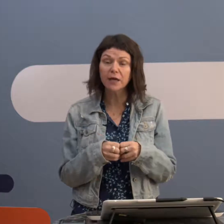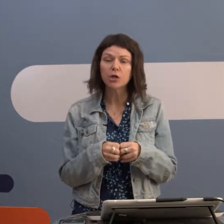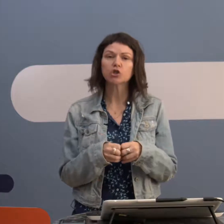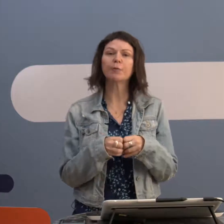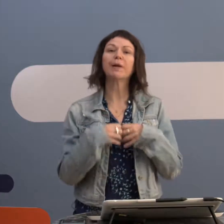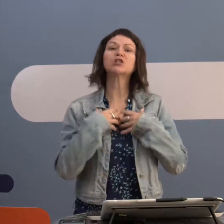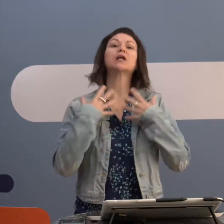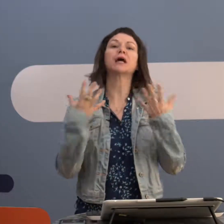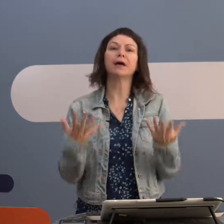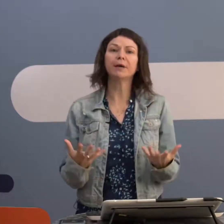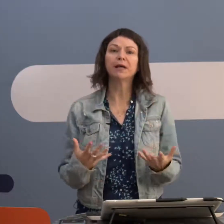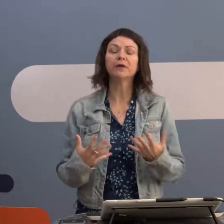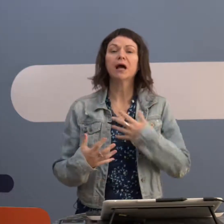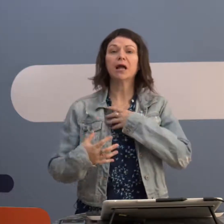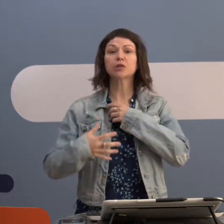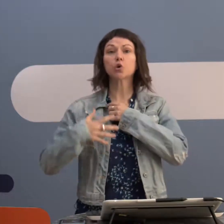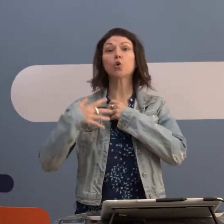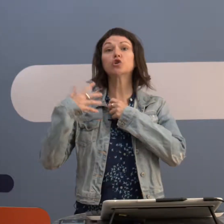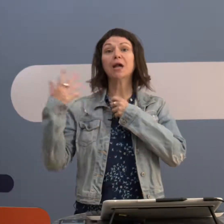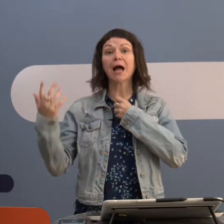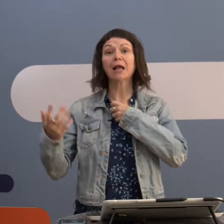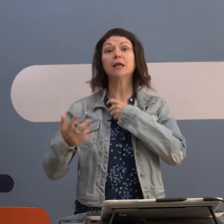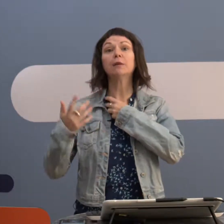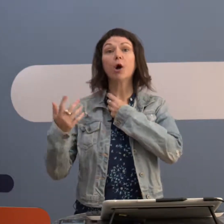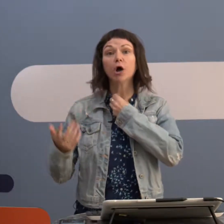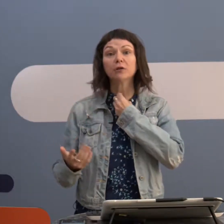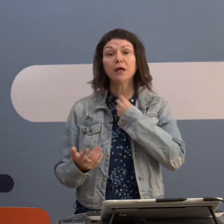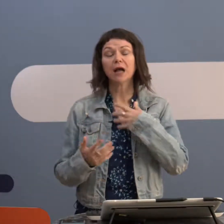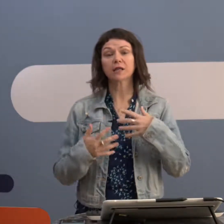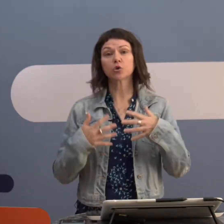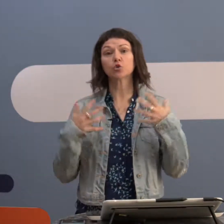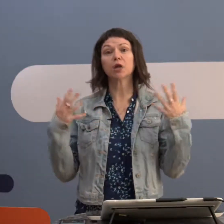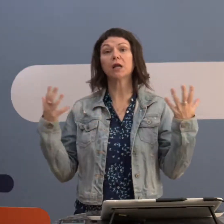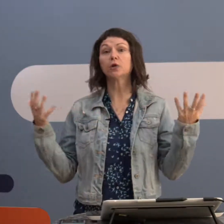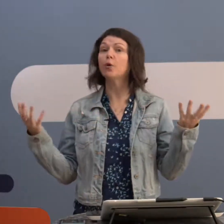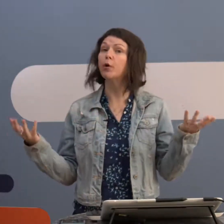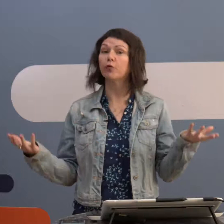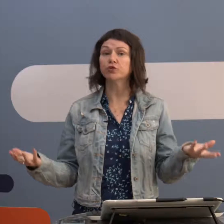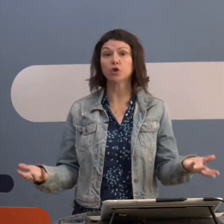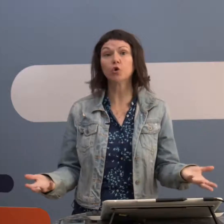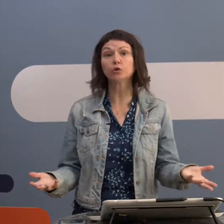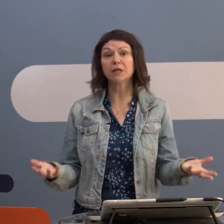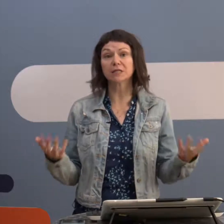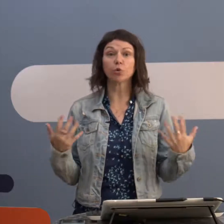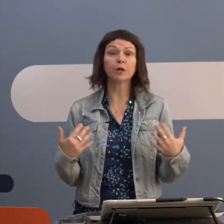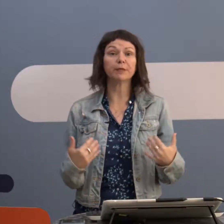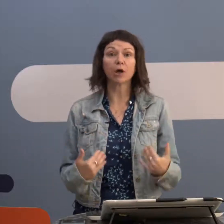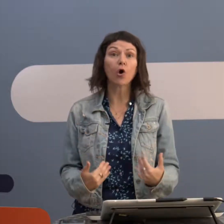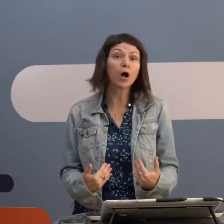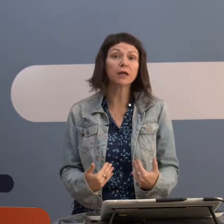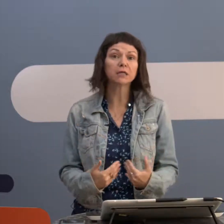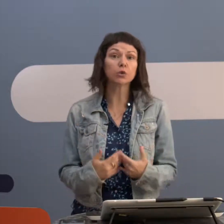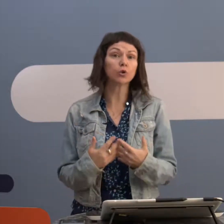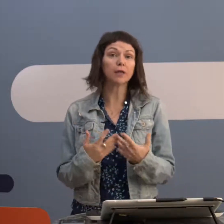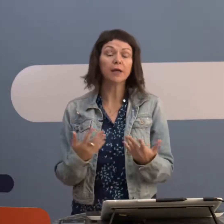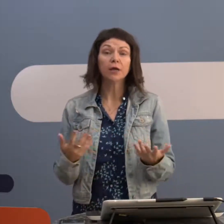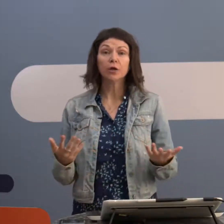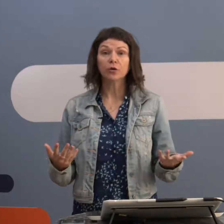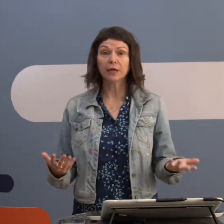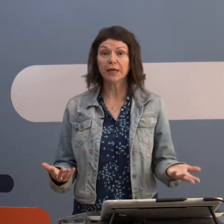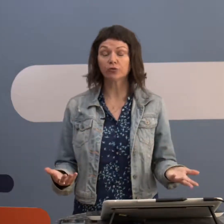יוספזאי, שממש נלחמת על הזכות שלה ללמוד, על הזכות שלה לנוע בחופשיות, על הזכות לביטחון, על